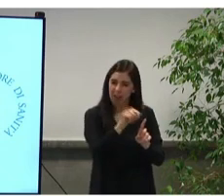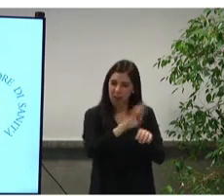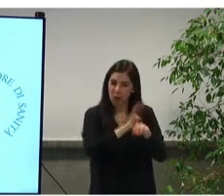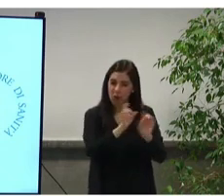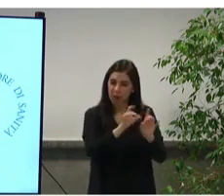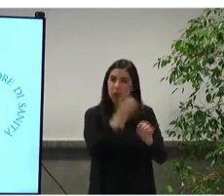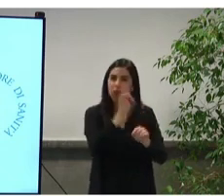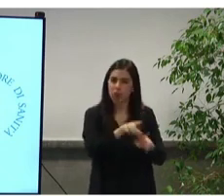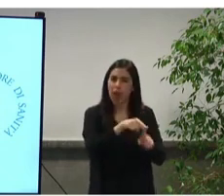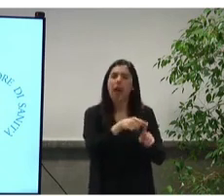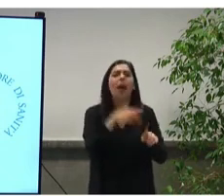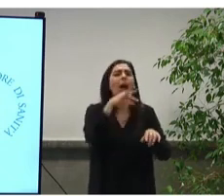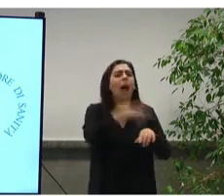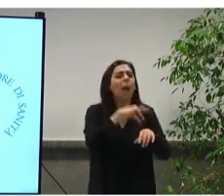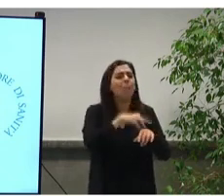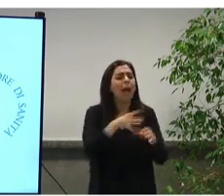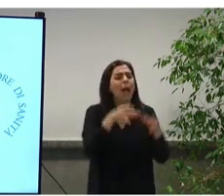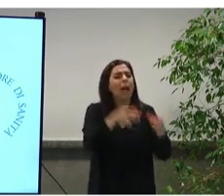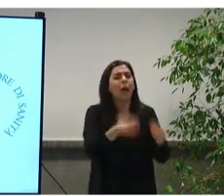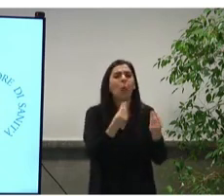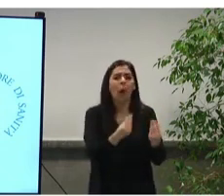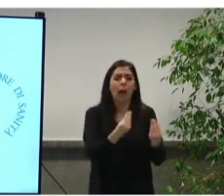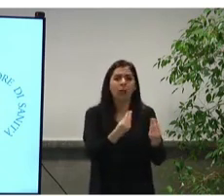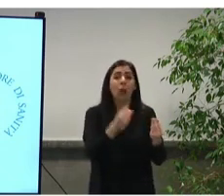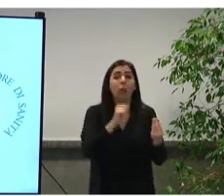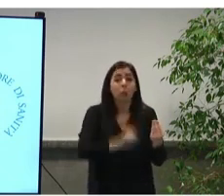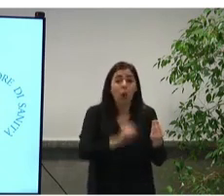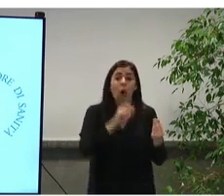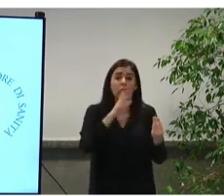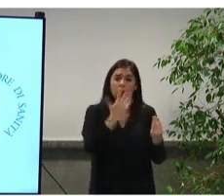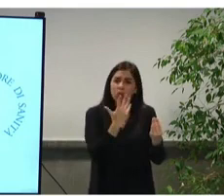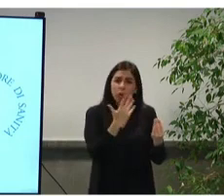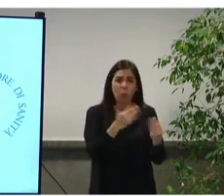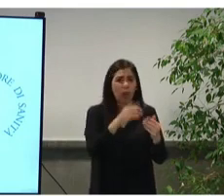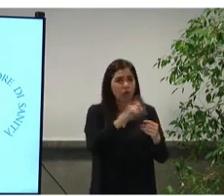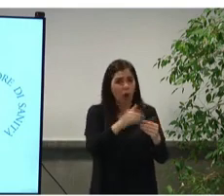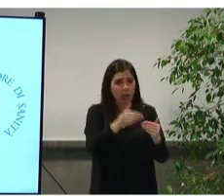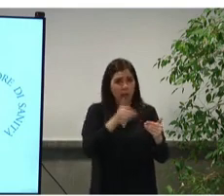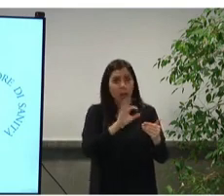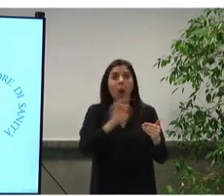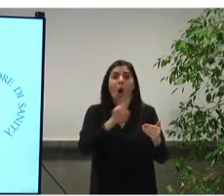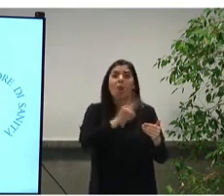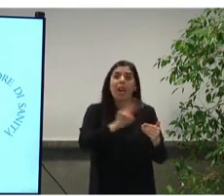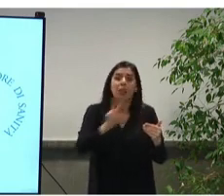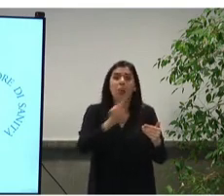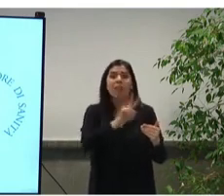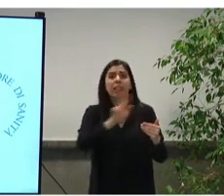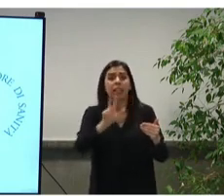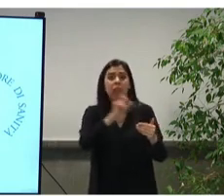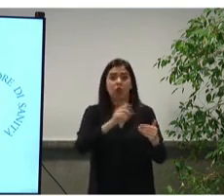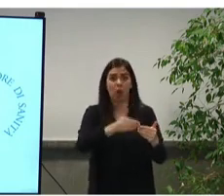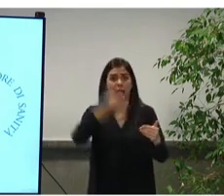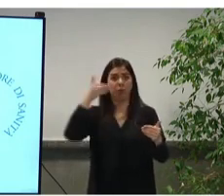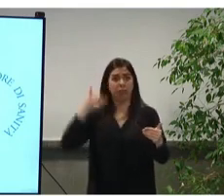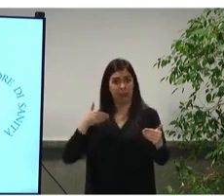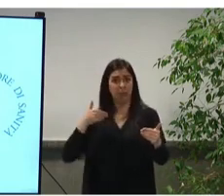da 5 a 20, 22, 23 giorni prima. E non è neanche un problema in